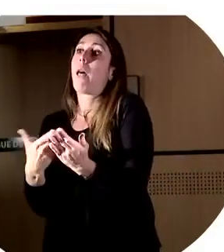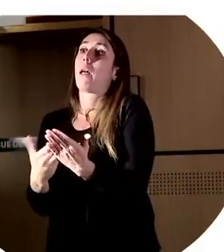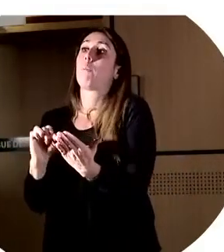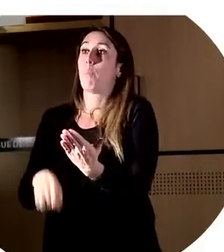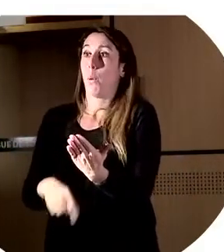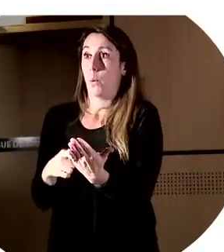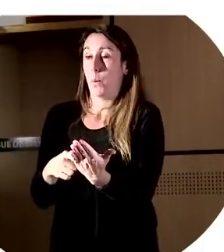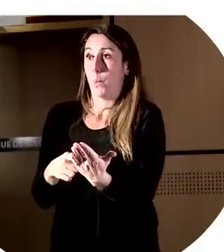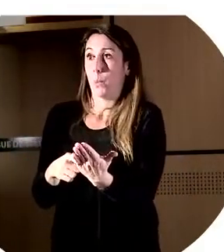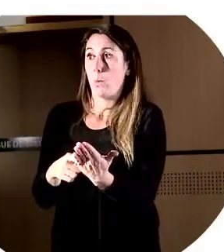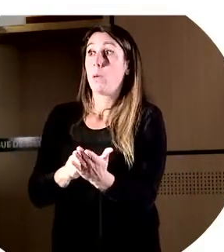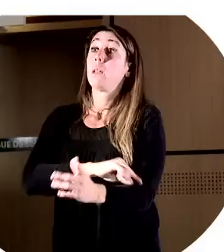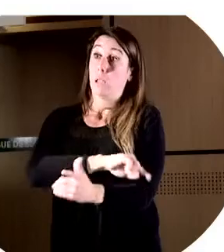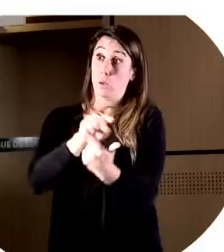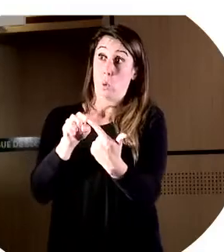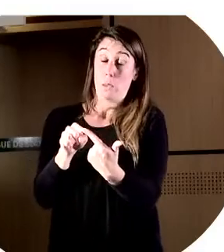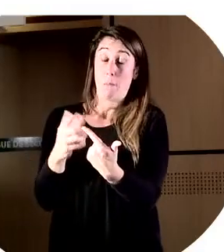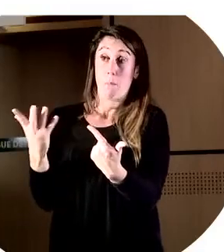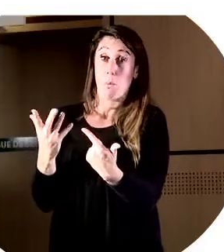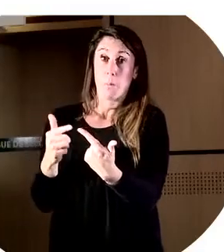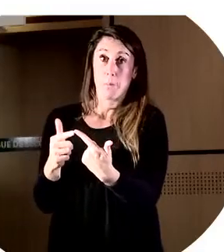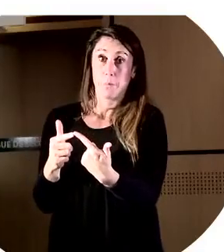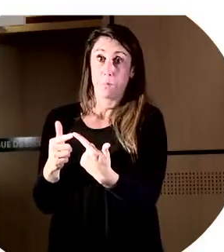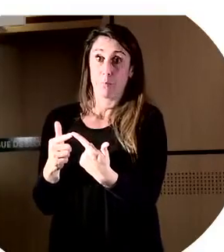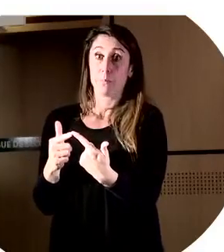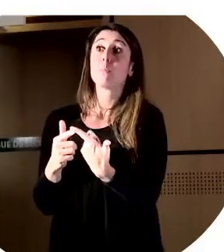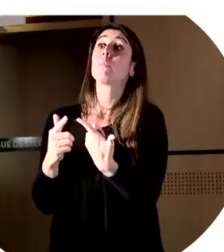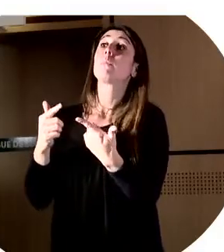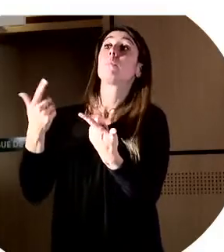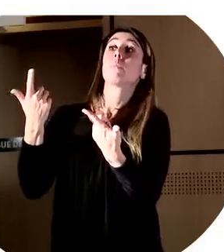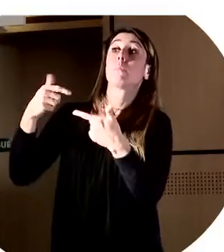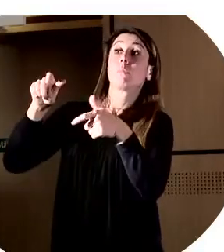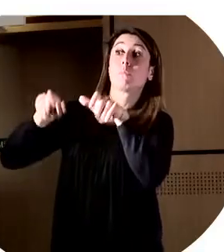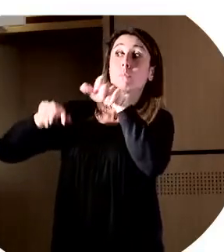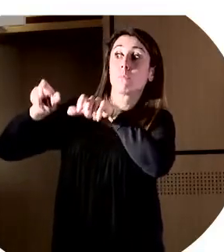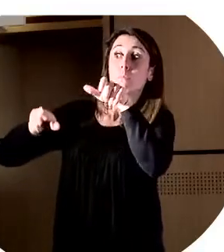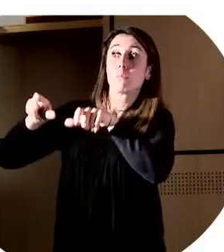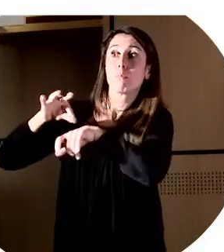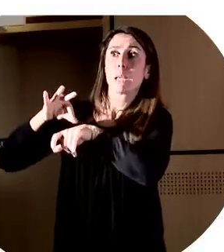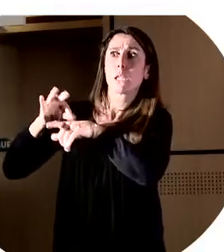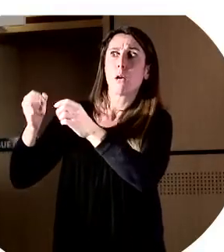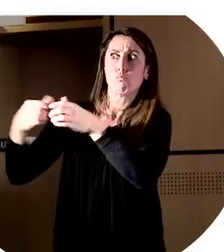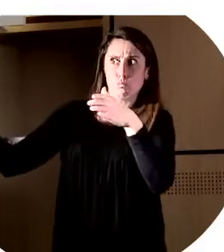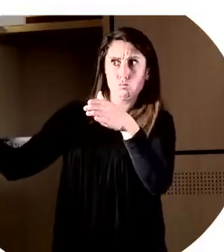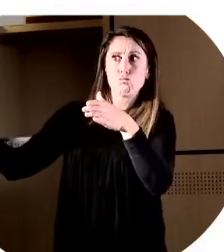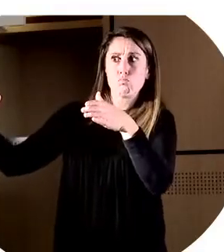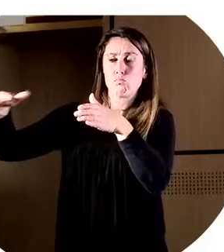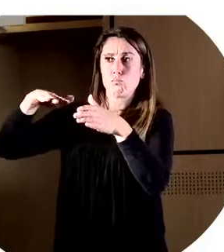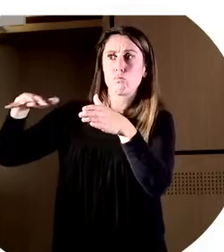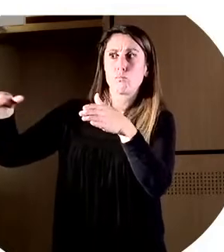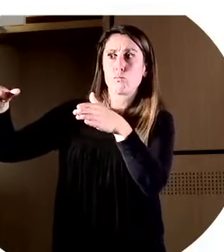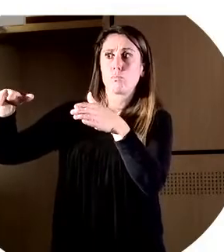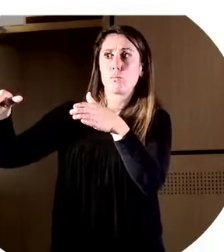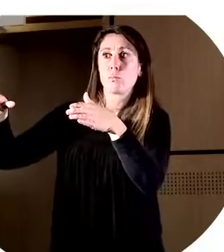de ces prises de sang et à partir d'informations que l'on va avoir sur une population importante de patients, on va pouvoir,